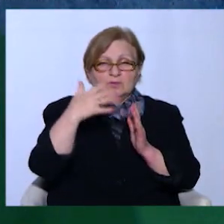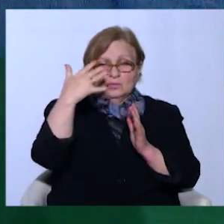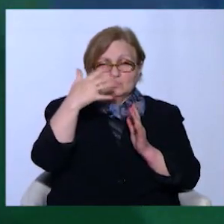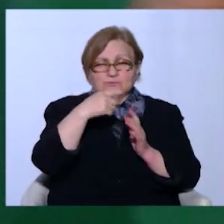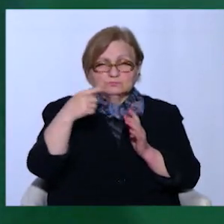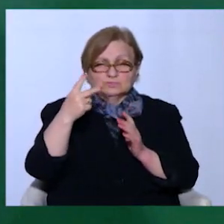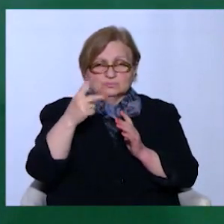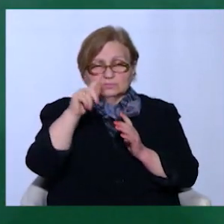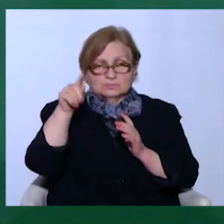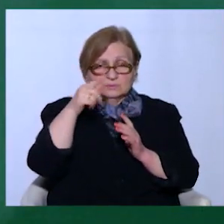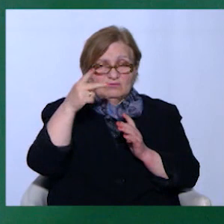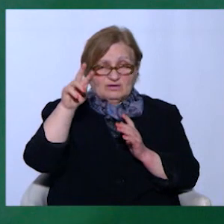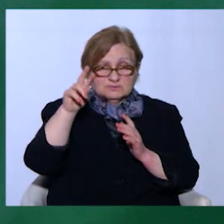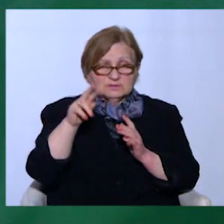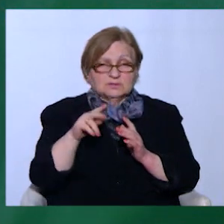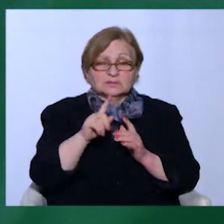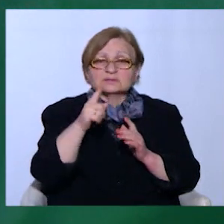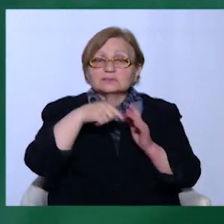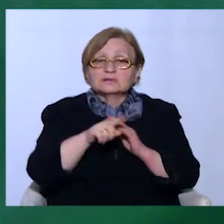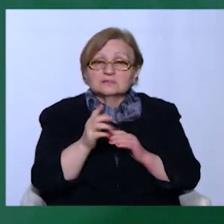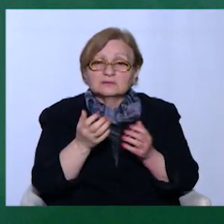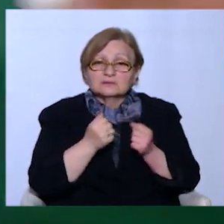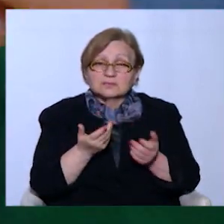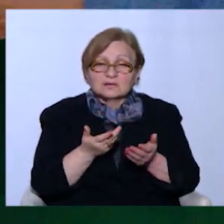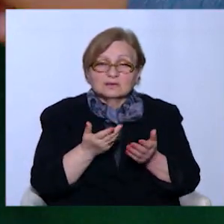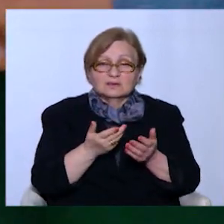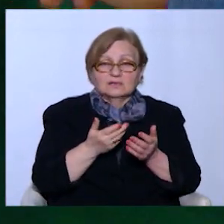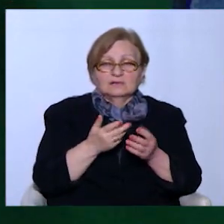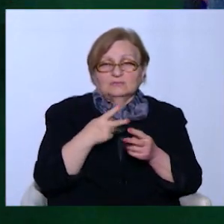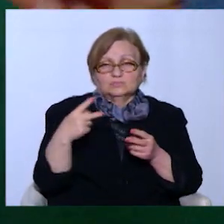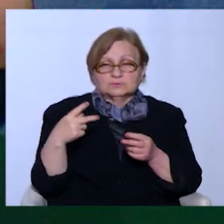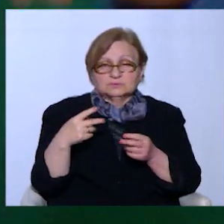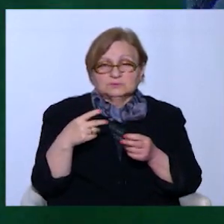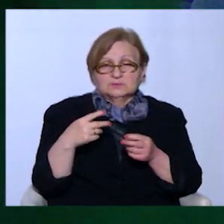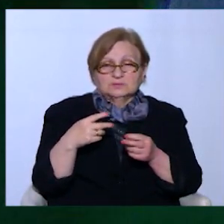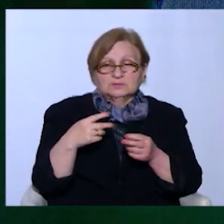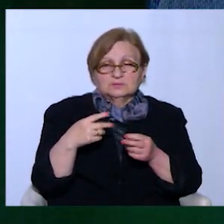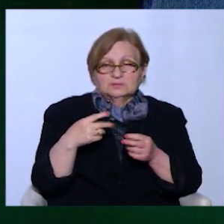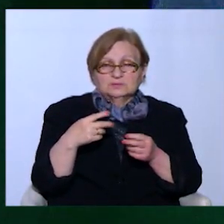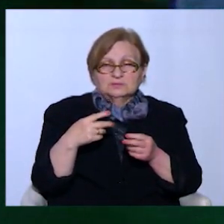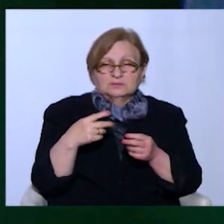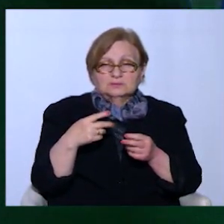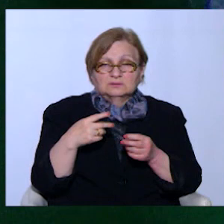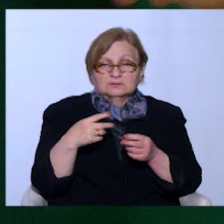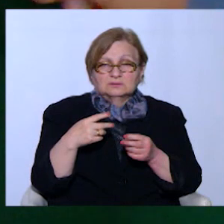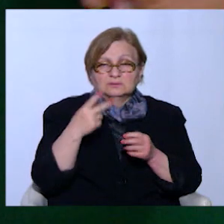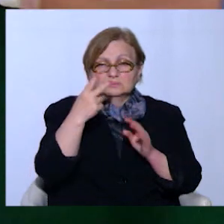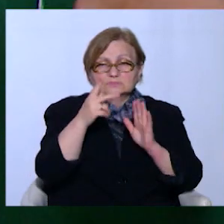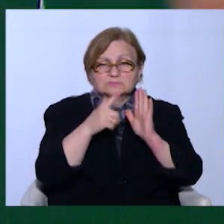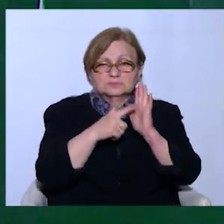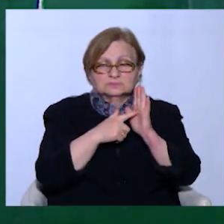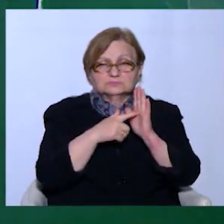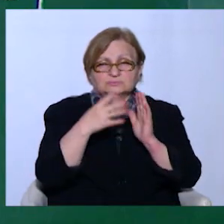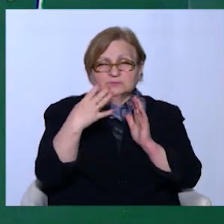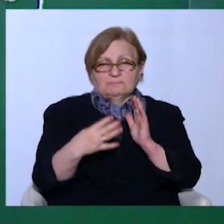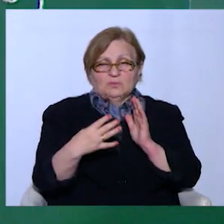2 კვადრატზე, რაც არის 3 × 9, ანუ 3/4 × 9, ანუ